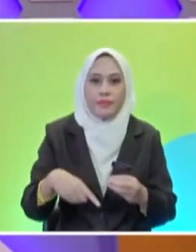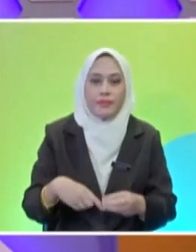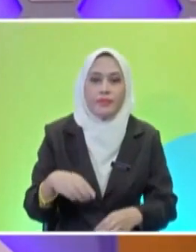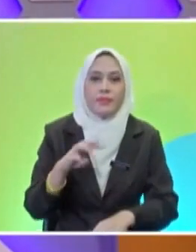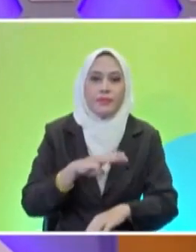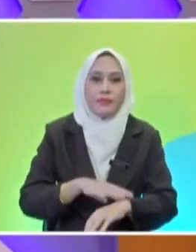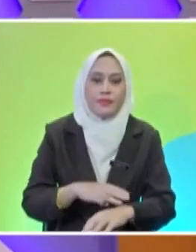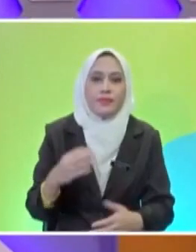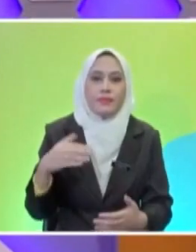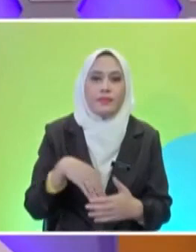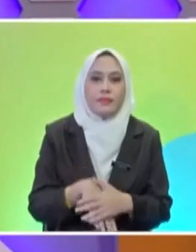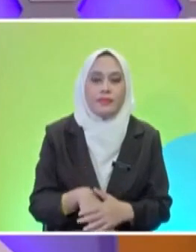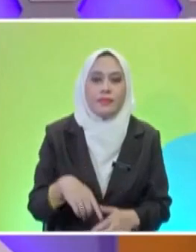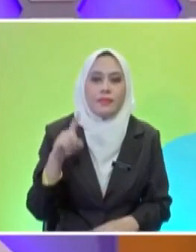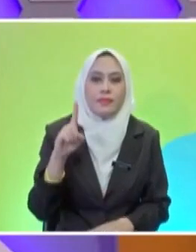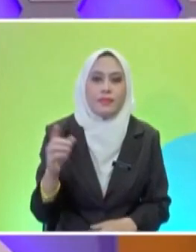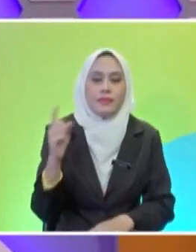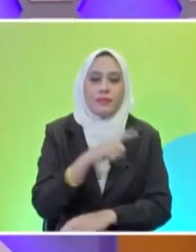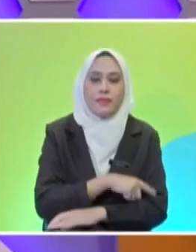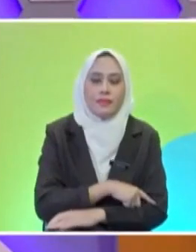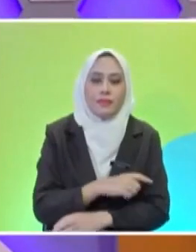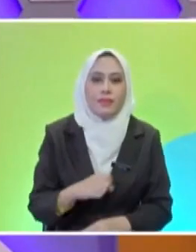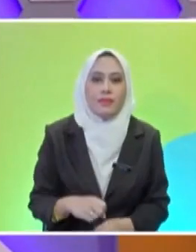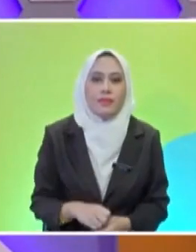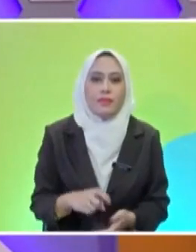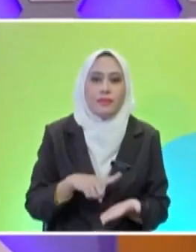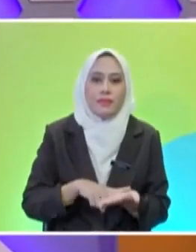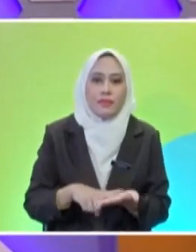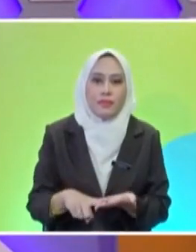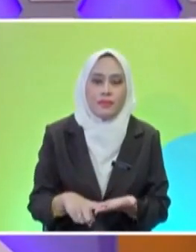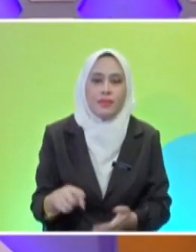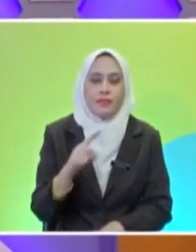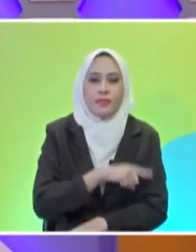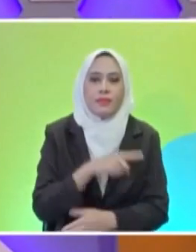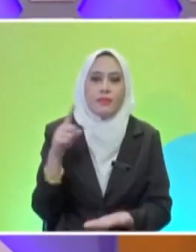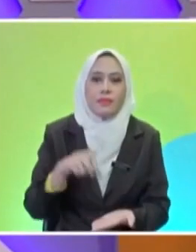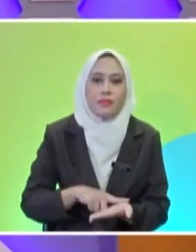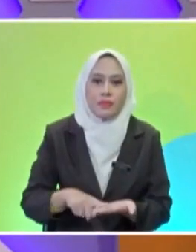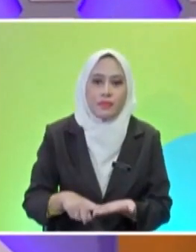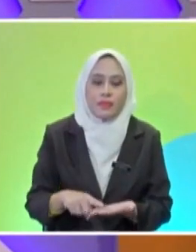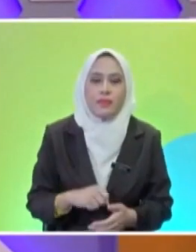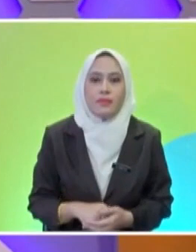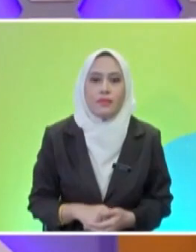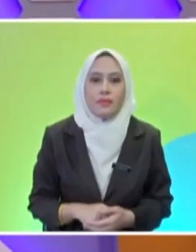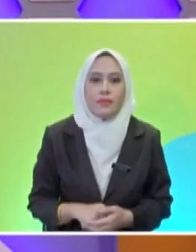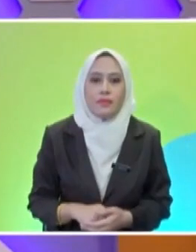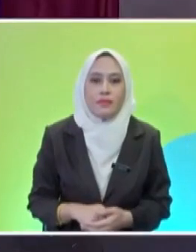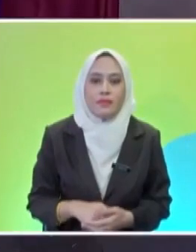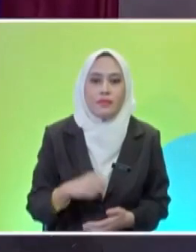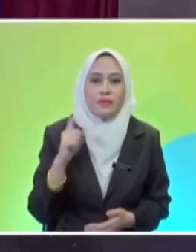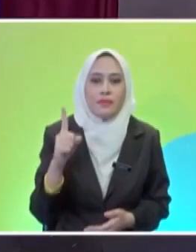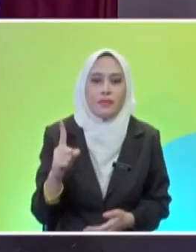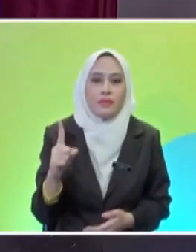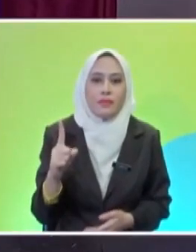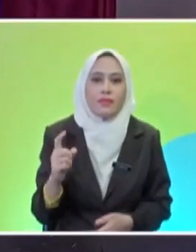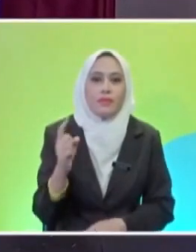sehari, tentang nama-nama hari dalam seminggu. Okey, kalau sehari kan ada waktu apa?